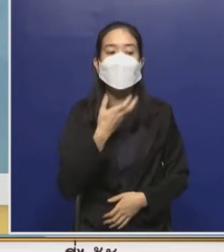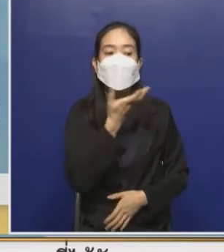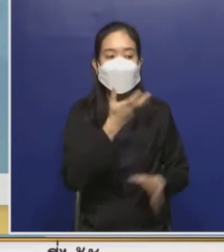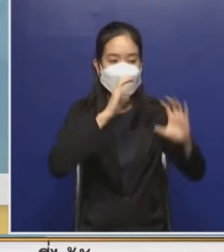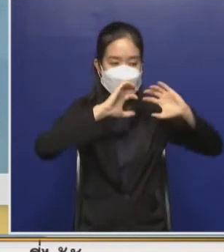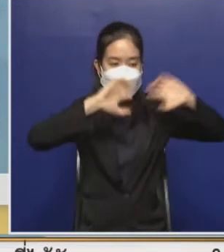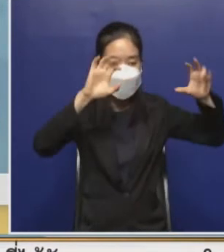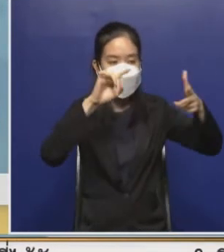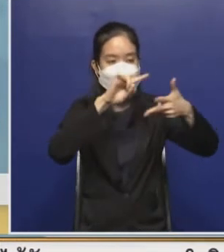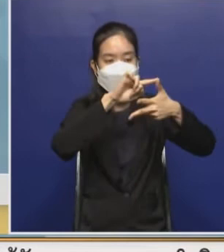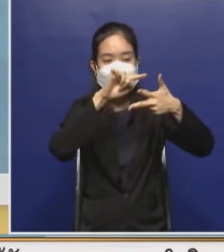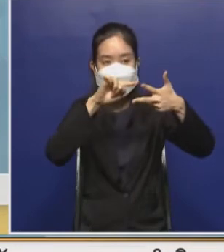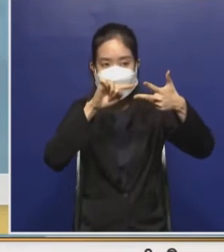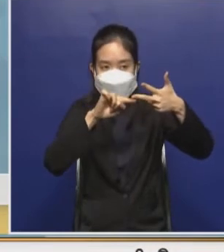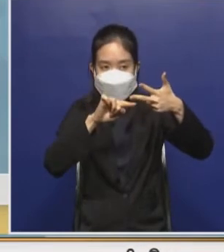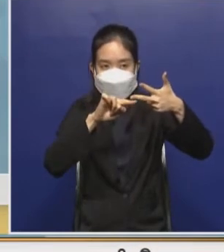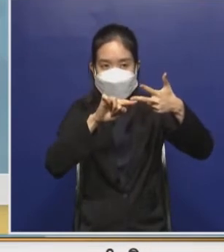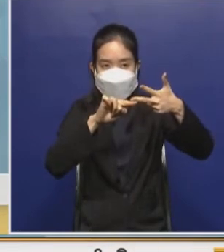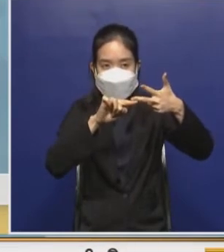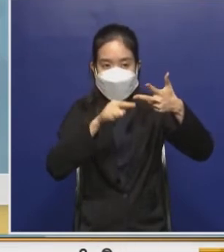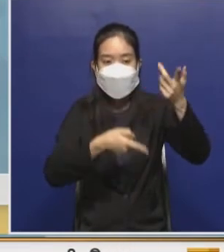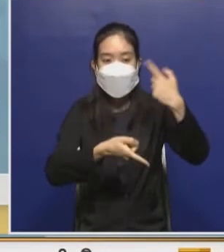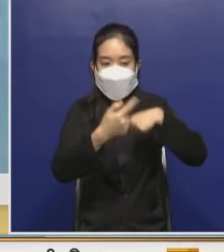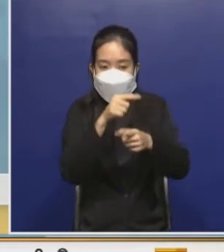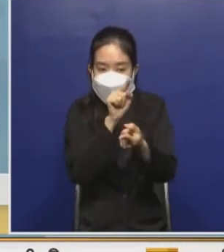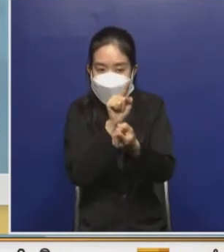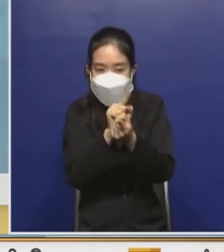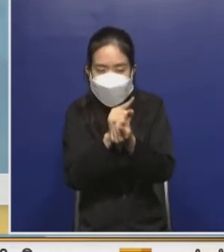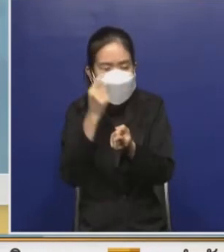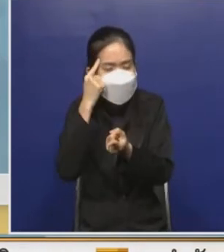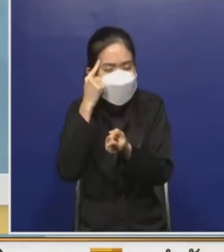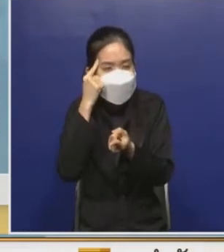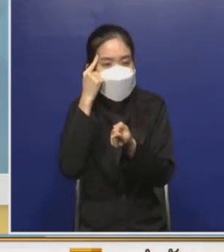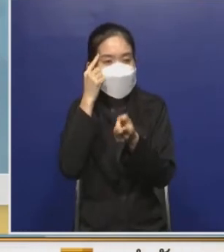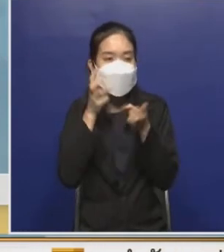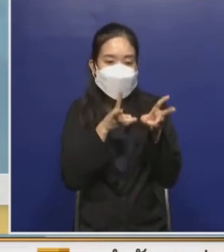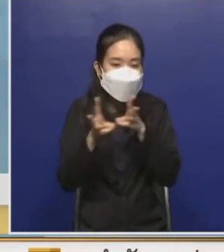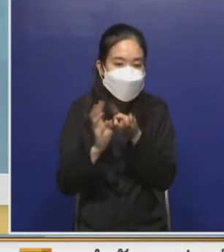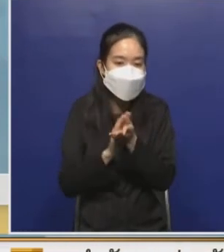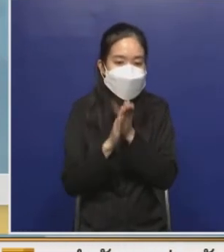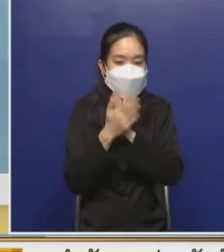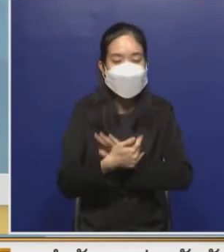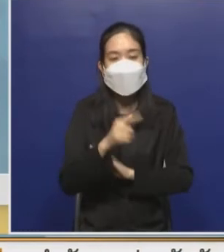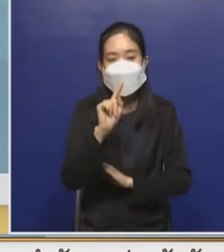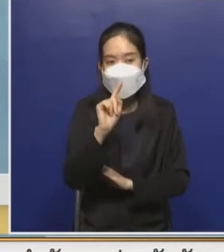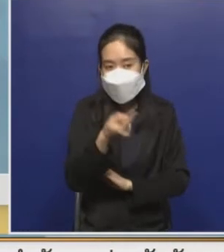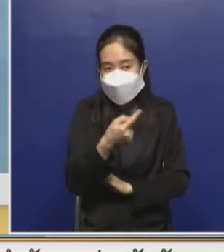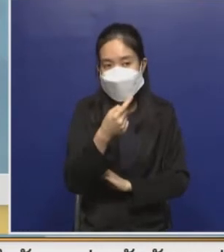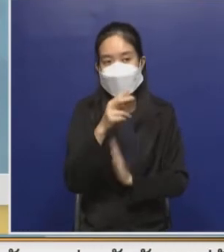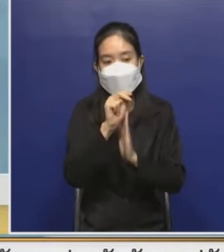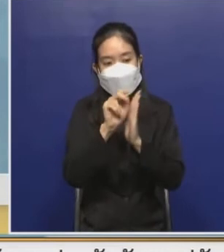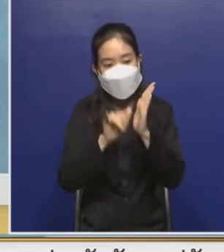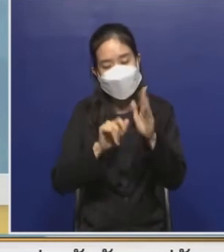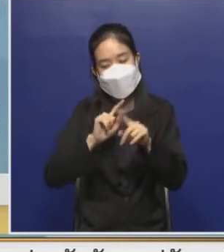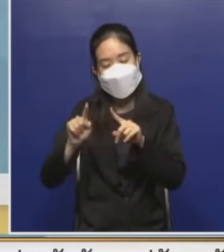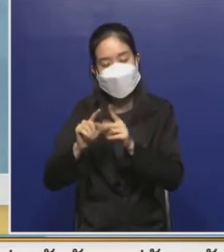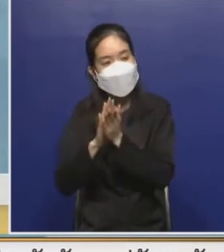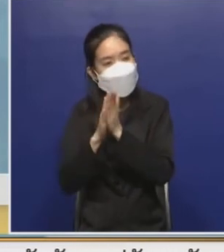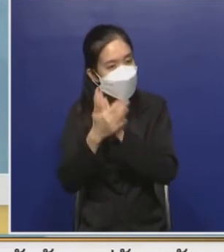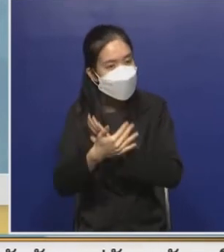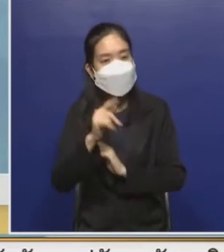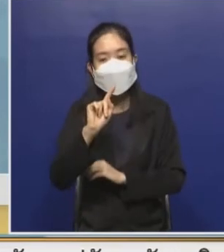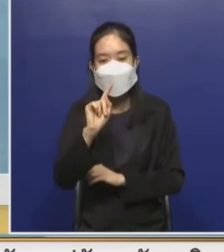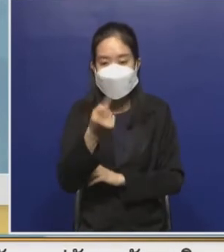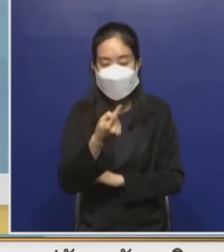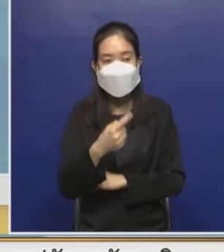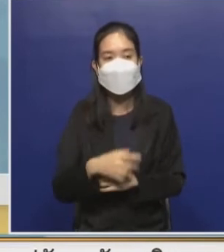ิญ 3 หนวยงานนี้มาเข้าแถวนะครับปรับความคิดให่แล้วเดินไปพมๆกันเพื่อตอบโจทปัหาเดีวกันในททางเดีย